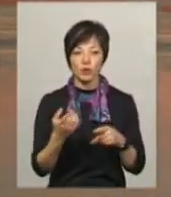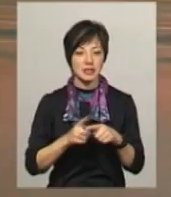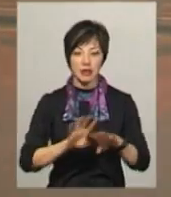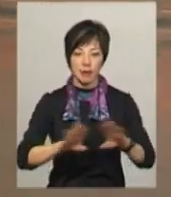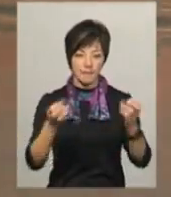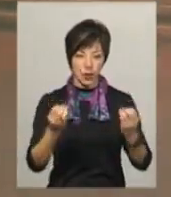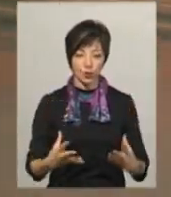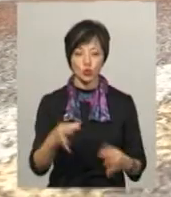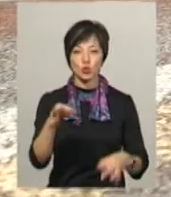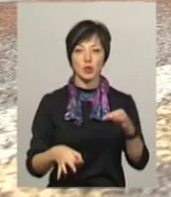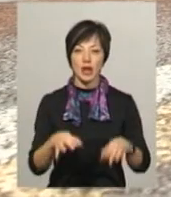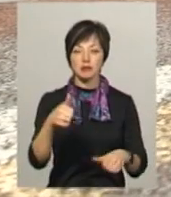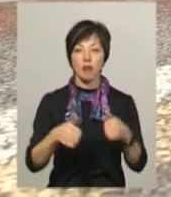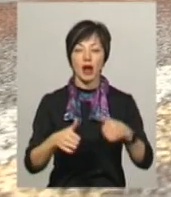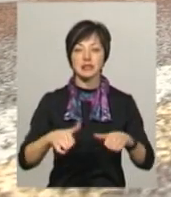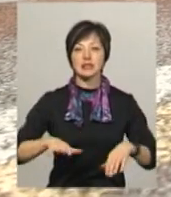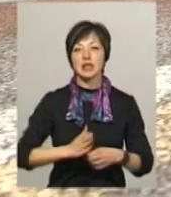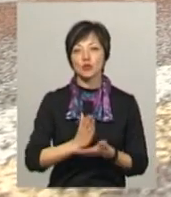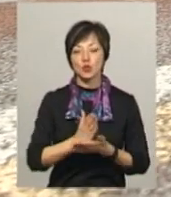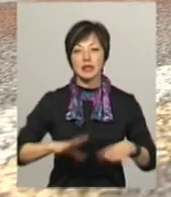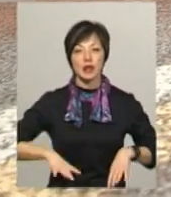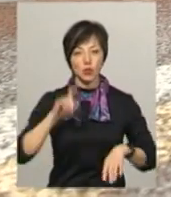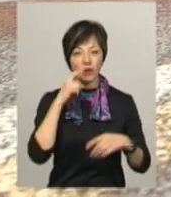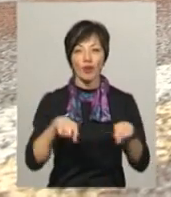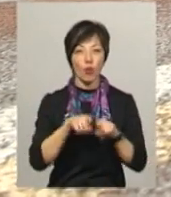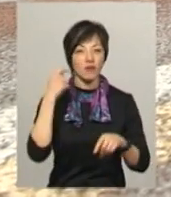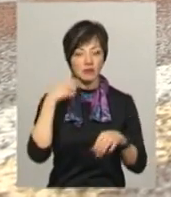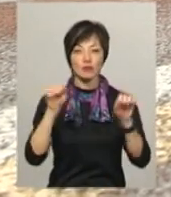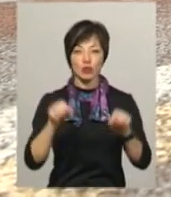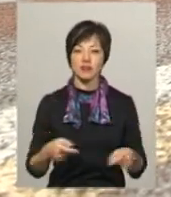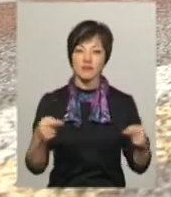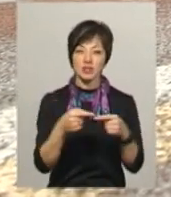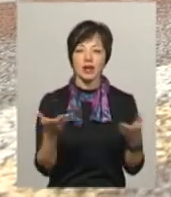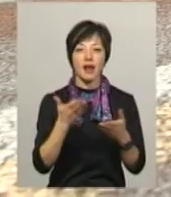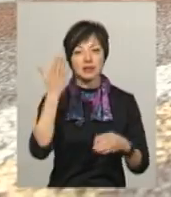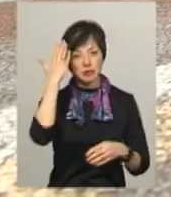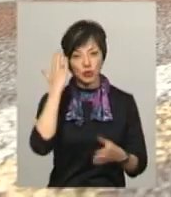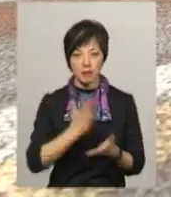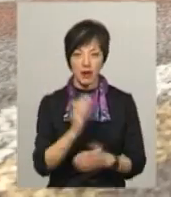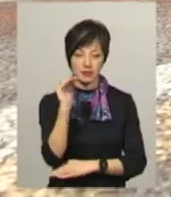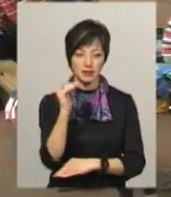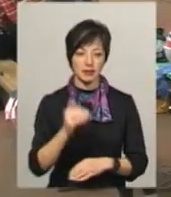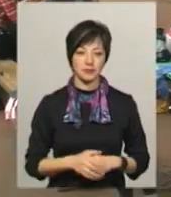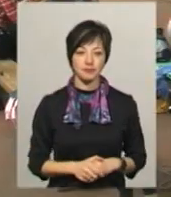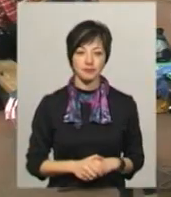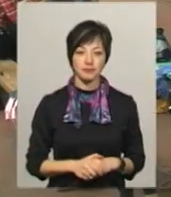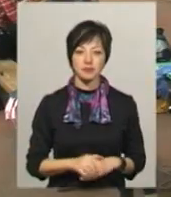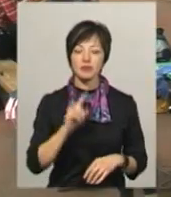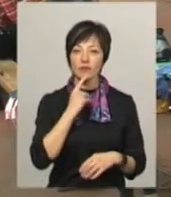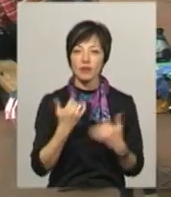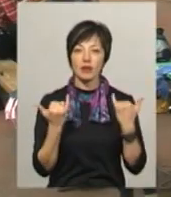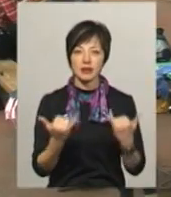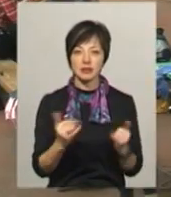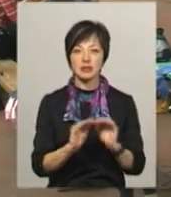Суддя змагань, заслужений тренер України Вадим Крушинський, каже, в такому віці вже можна визначити, які здібності має дитина. Важко зараз так